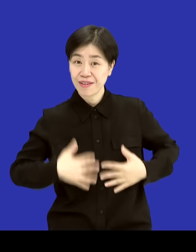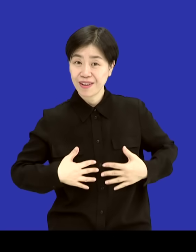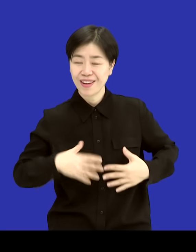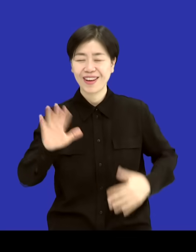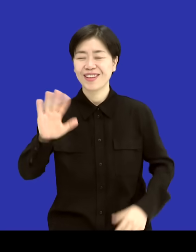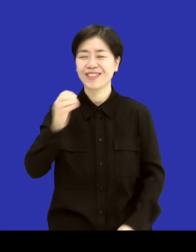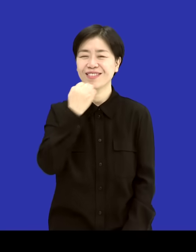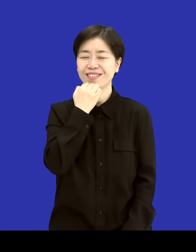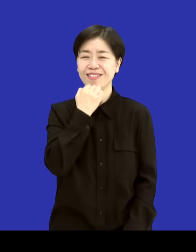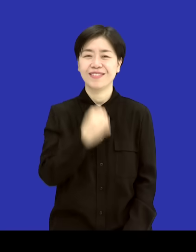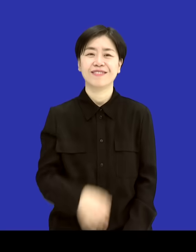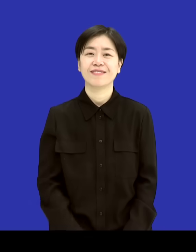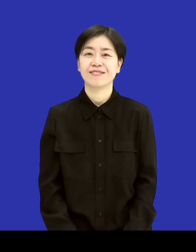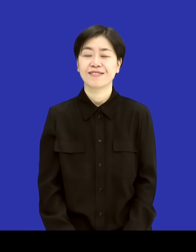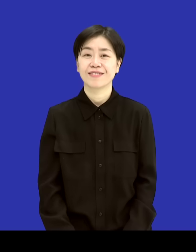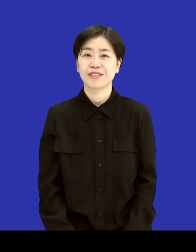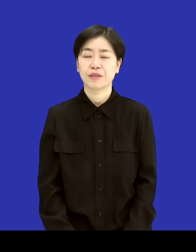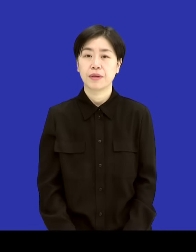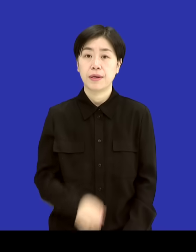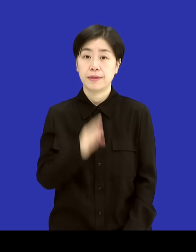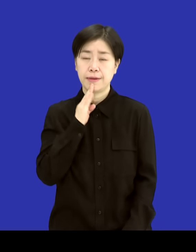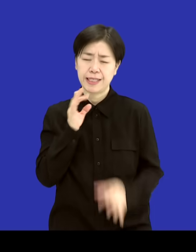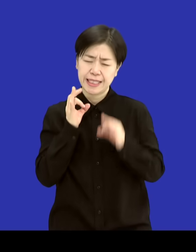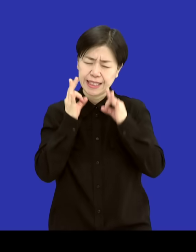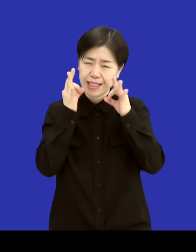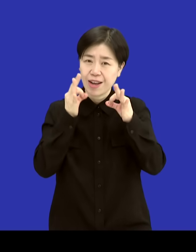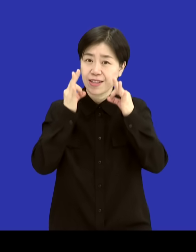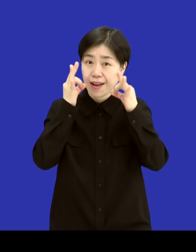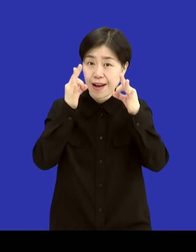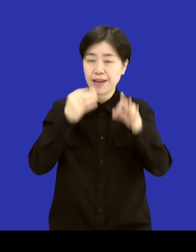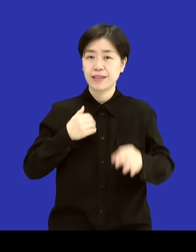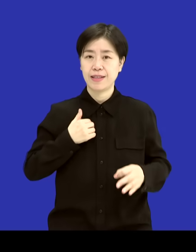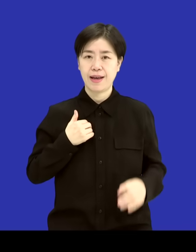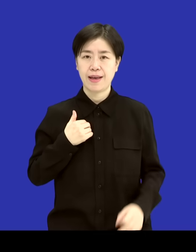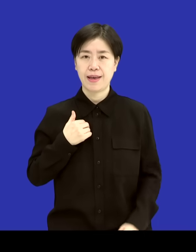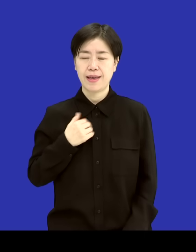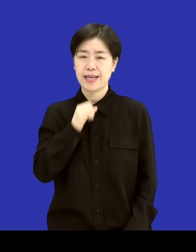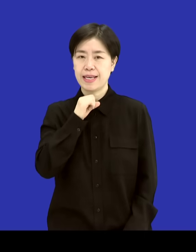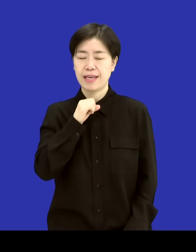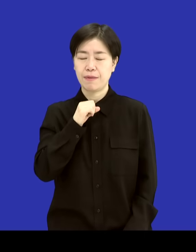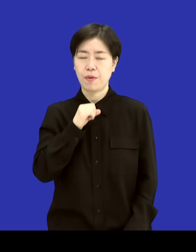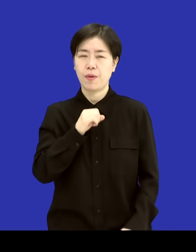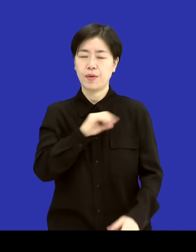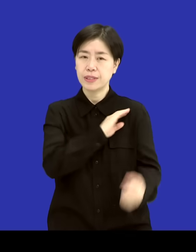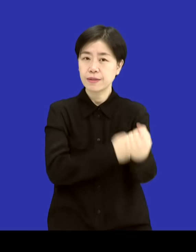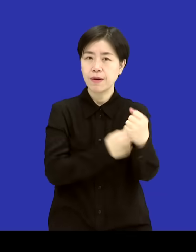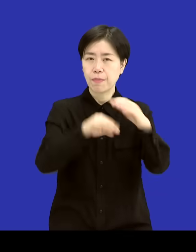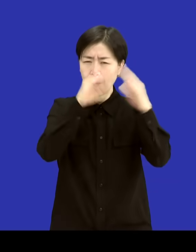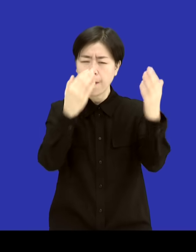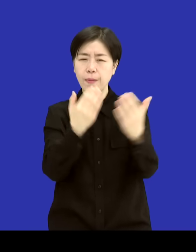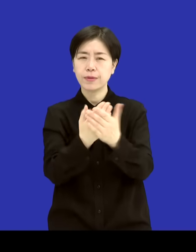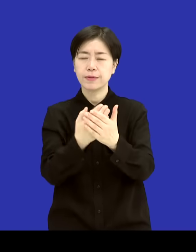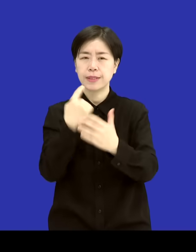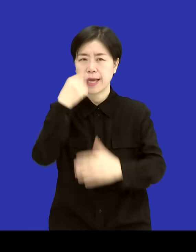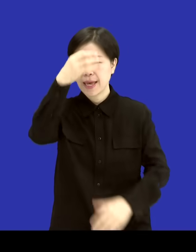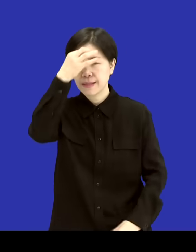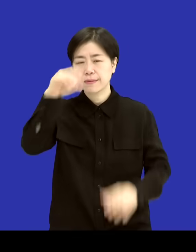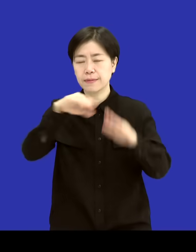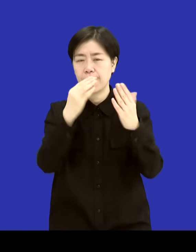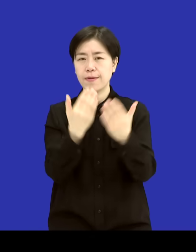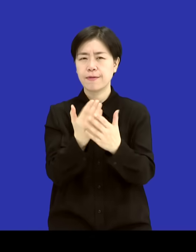그때는 그래서 정말 좀 최선을 다해서 나의 모든 100%, 150%를 좀 발휘해야겠다는